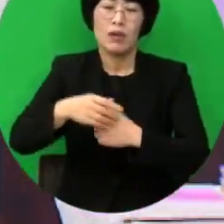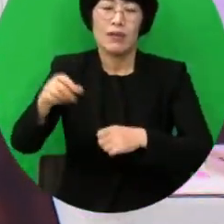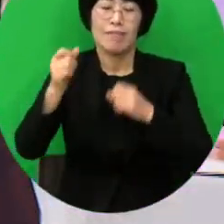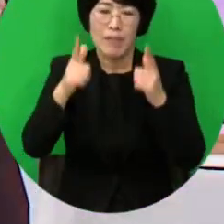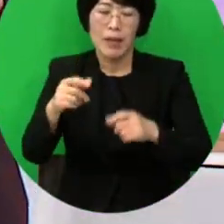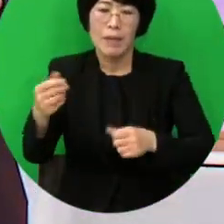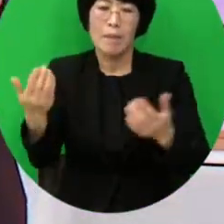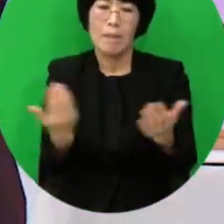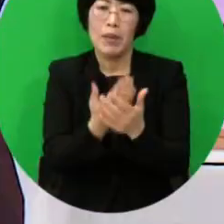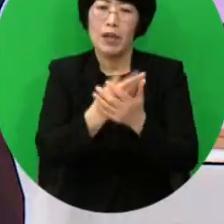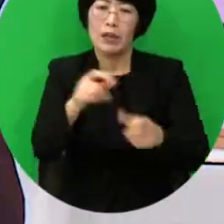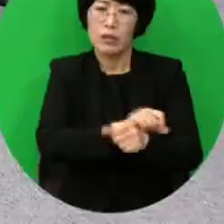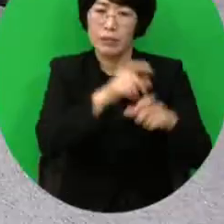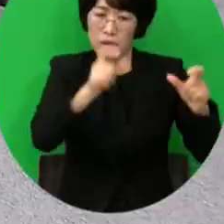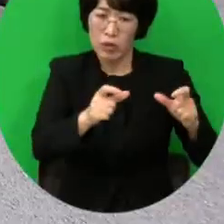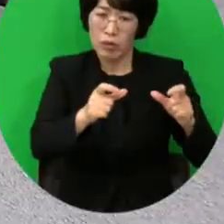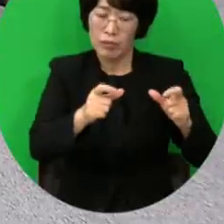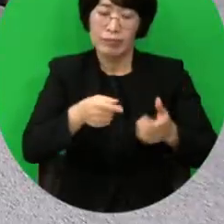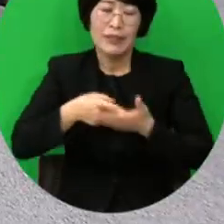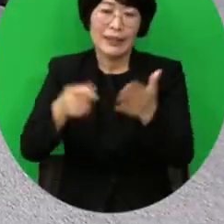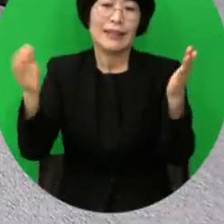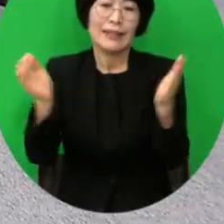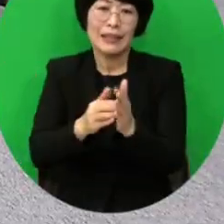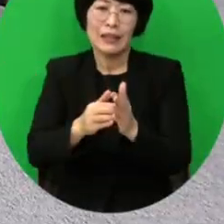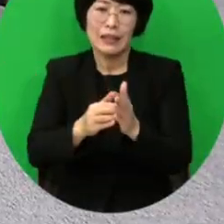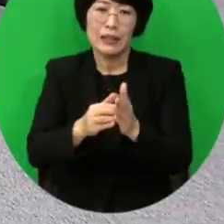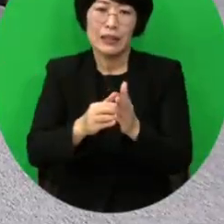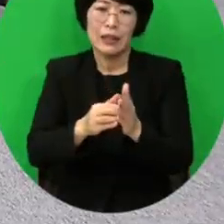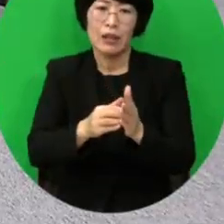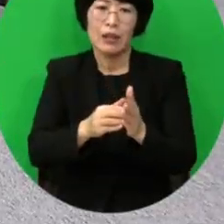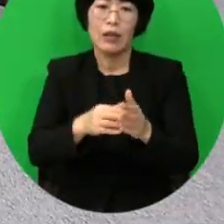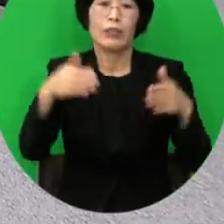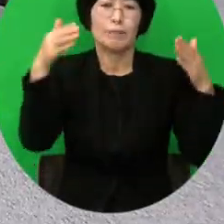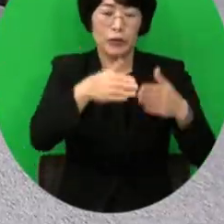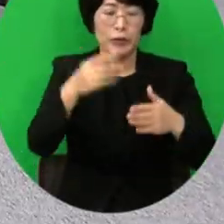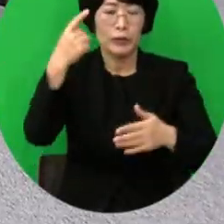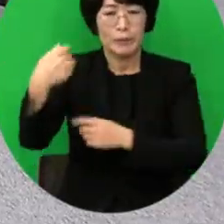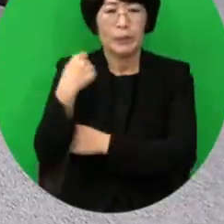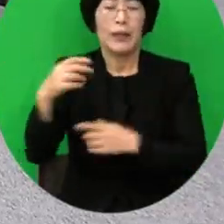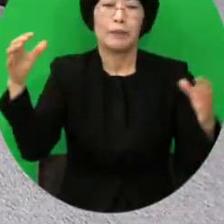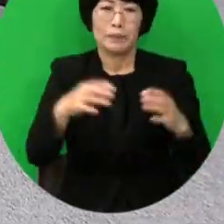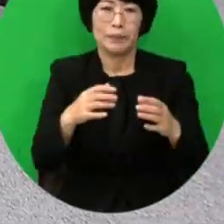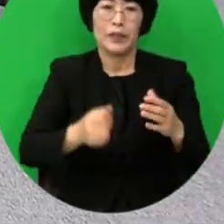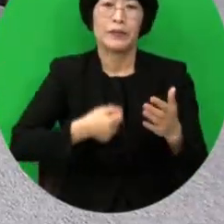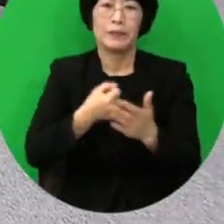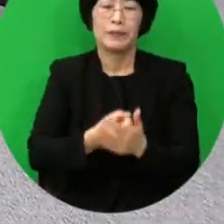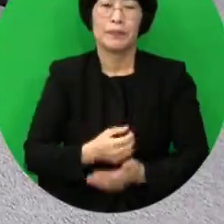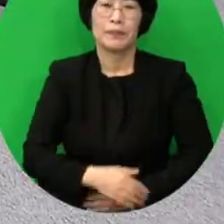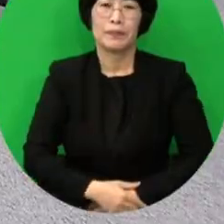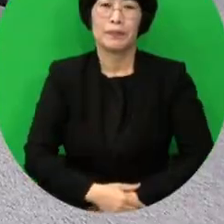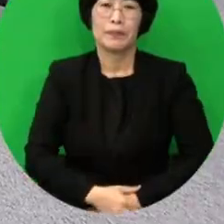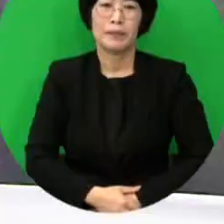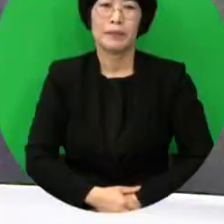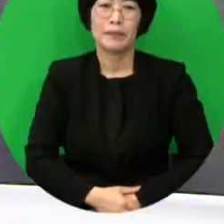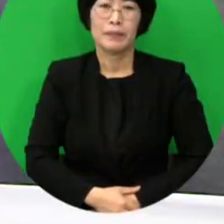기회발전특구 신청서를 곧 접수하고 지정에 힘쓰기로 했습니다. MBC 뉴스 유민호입니다.